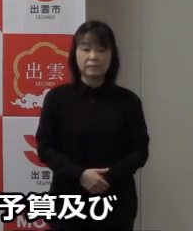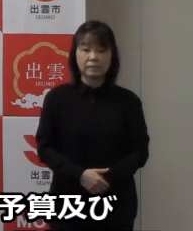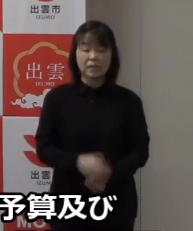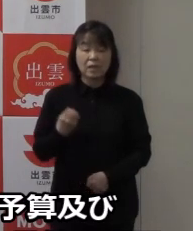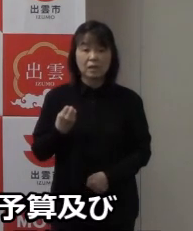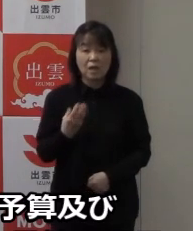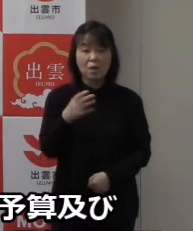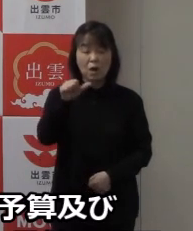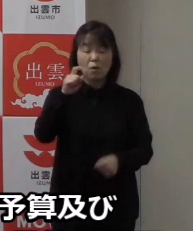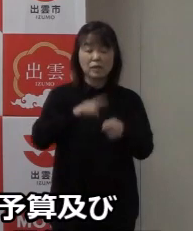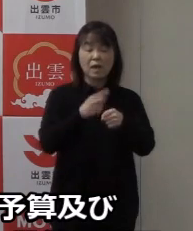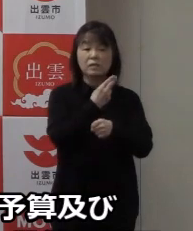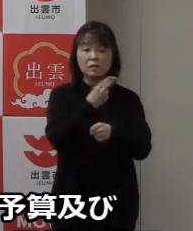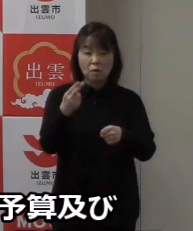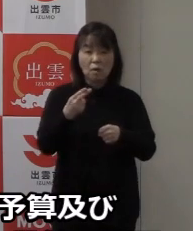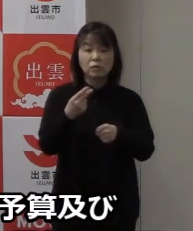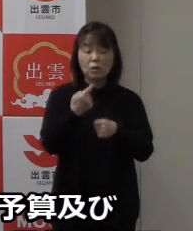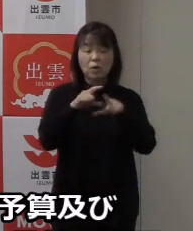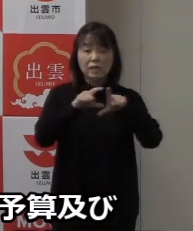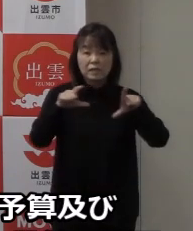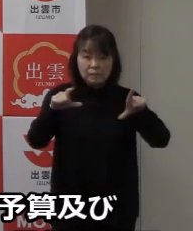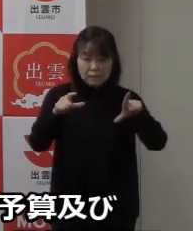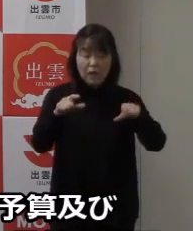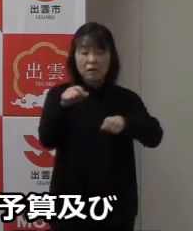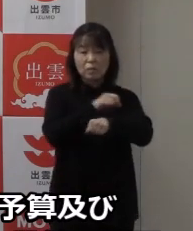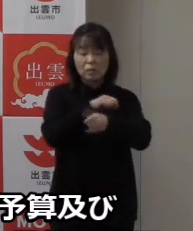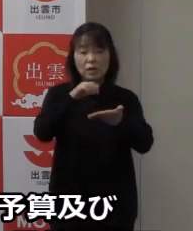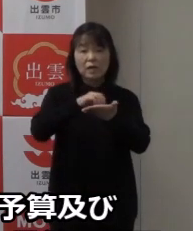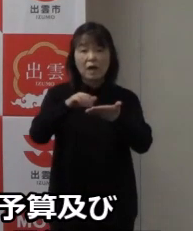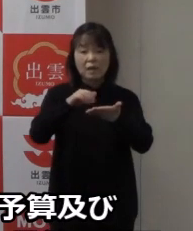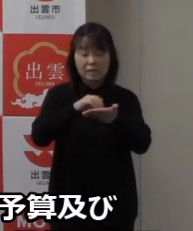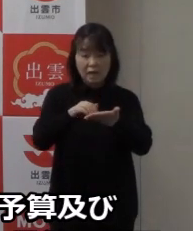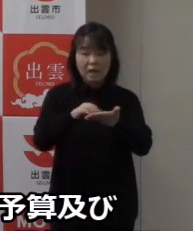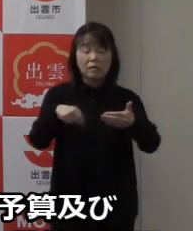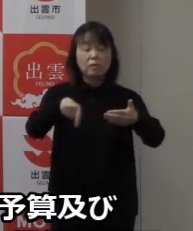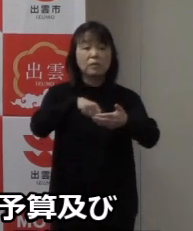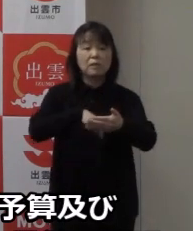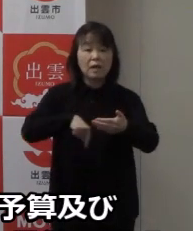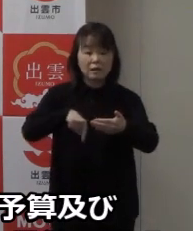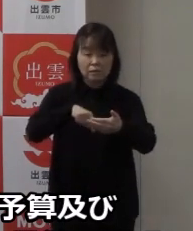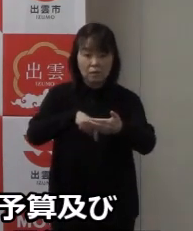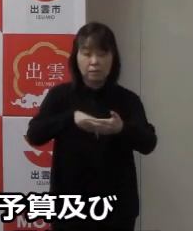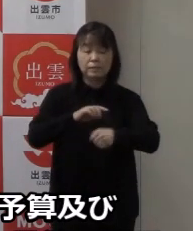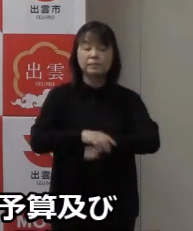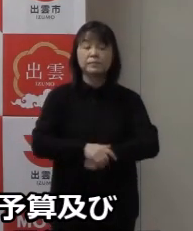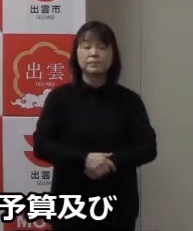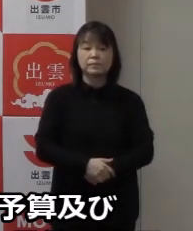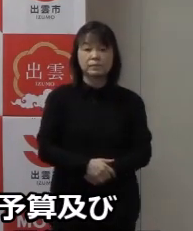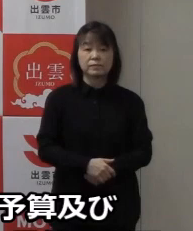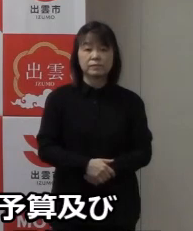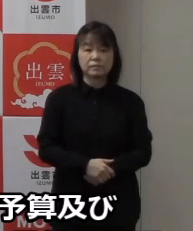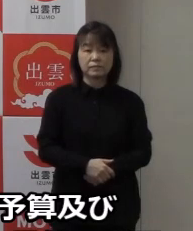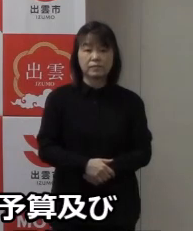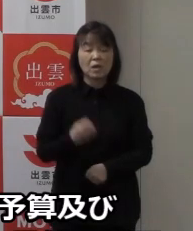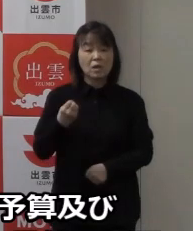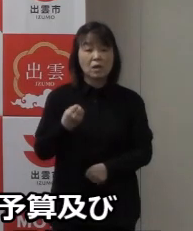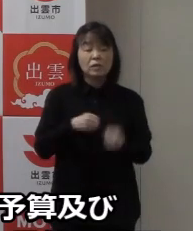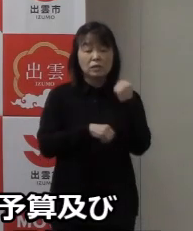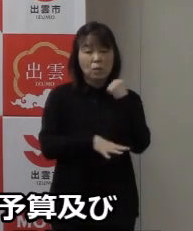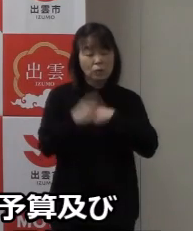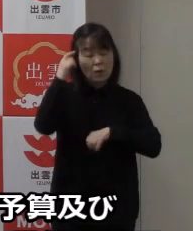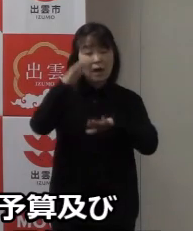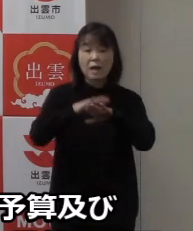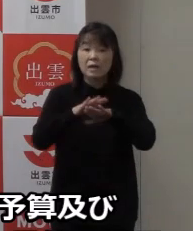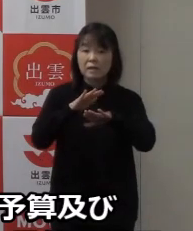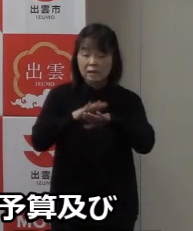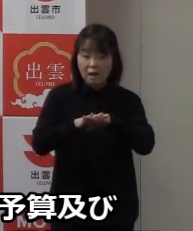令和5年度の一般会計特別会計予算の概要でありますが、基本的な考え方といたしま